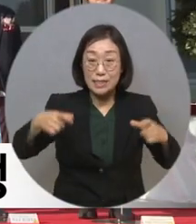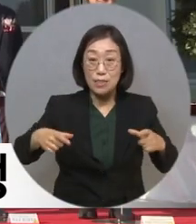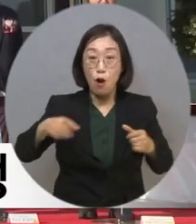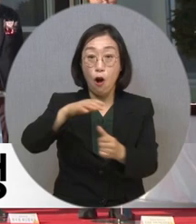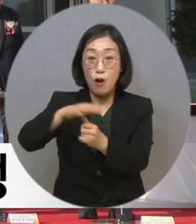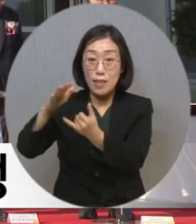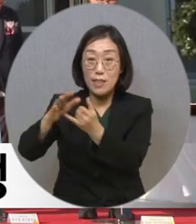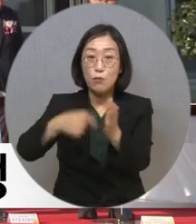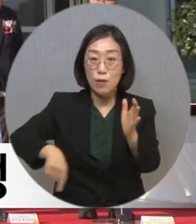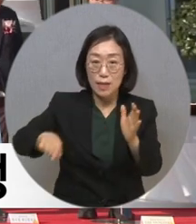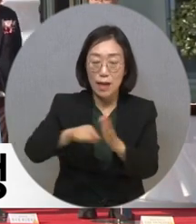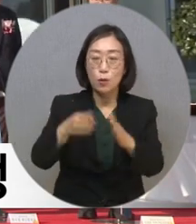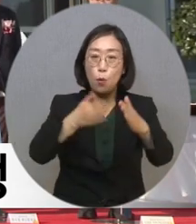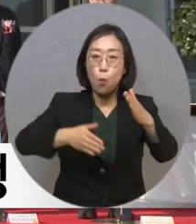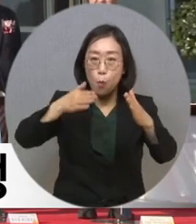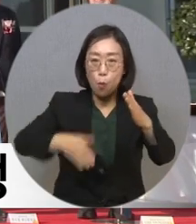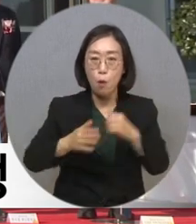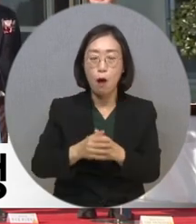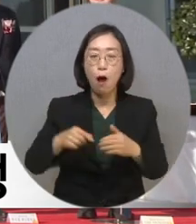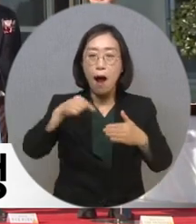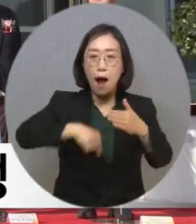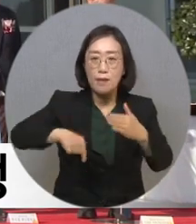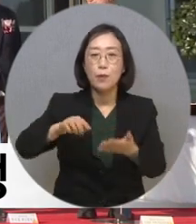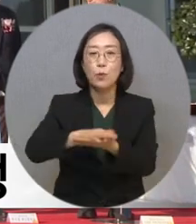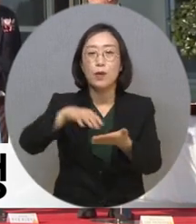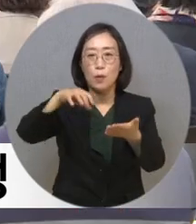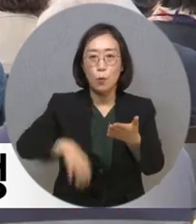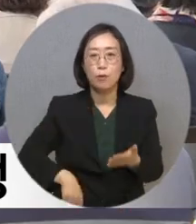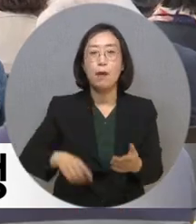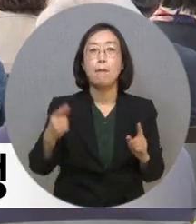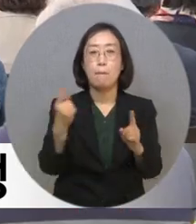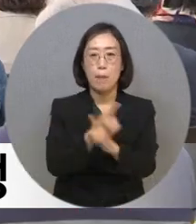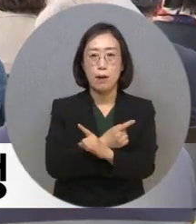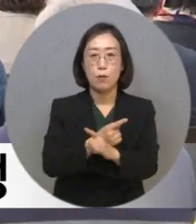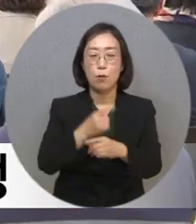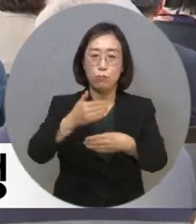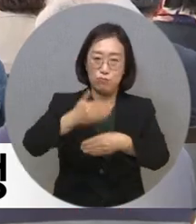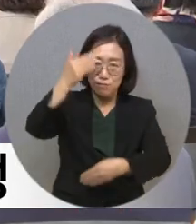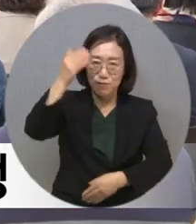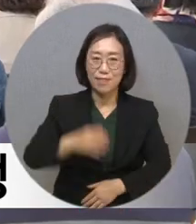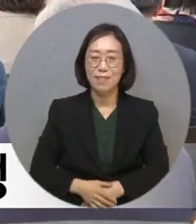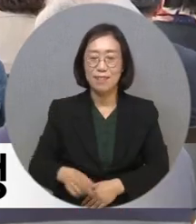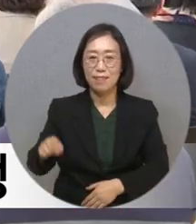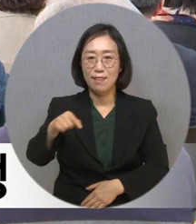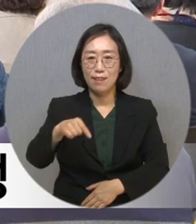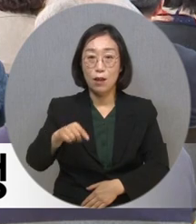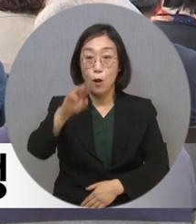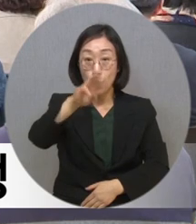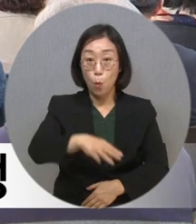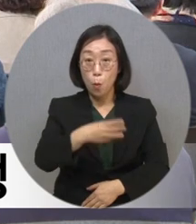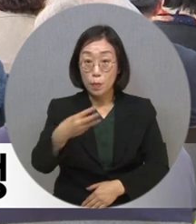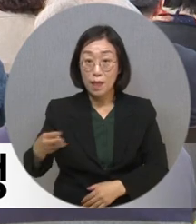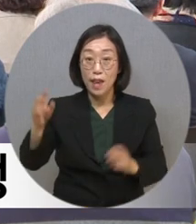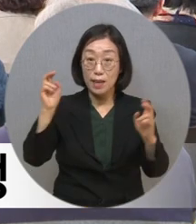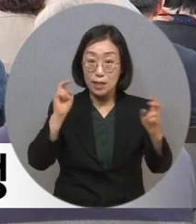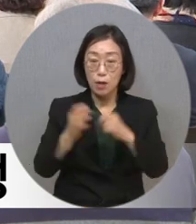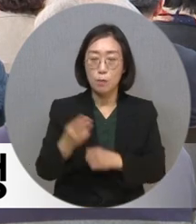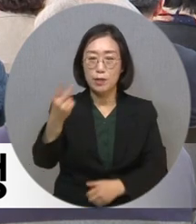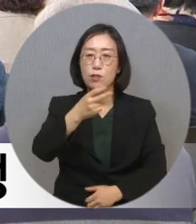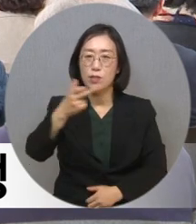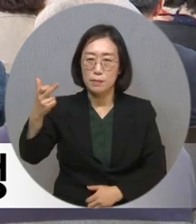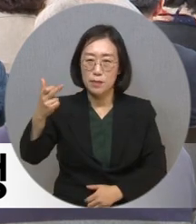위한 공공형 실내 놀이터로 재탄생했습니다 맘편한 놀이터는 롯데가 지난 2017년부터